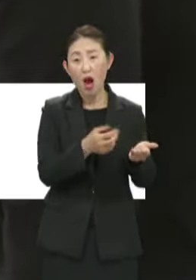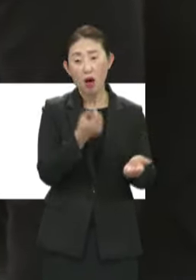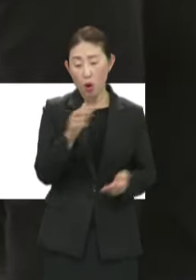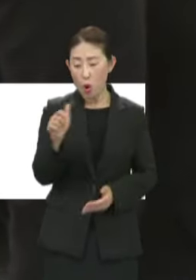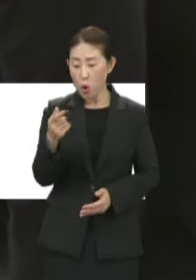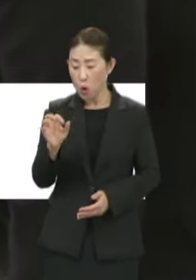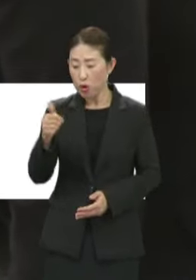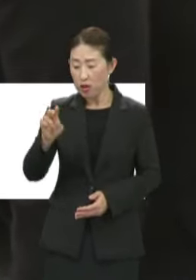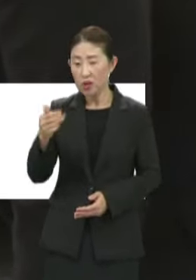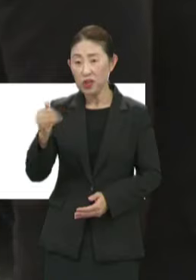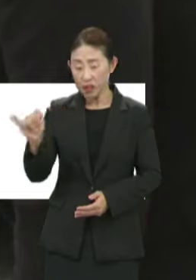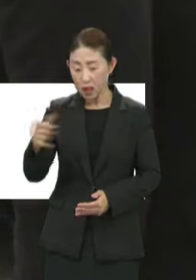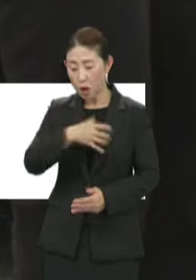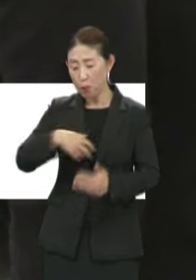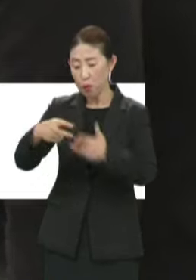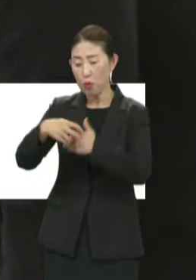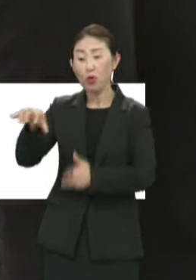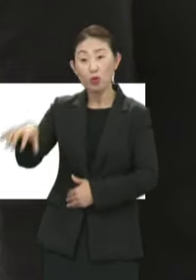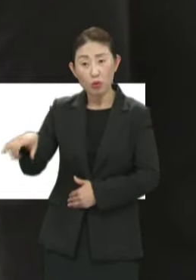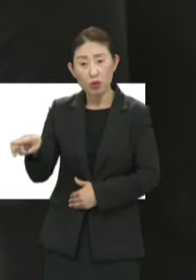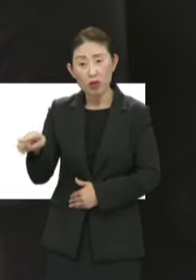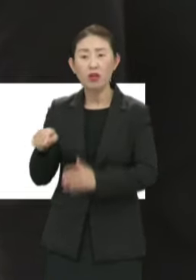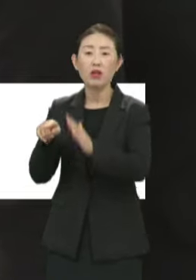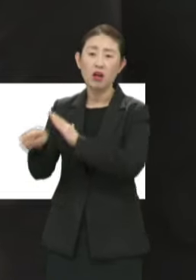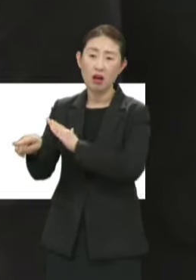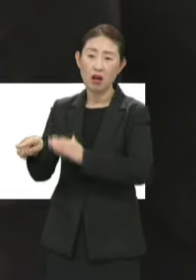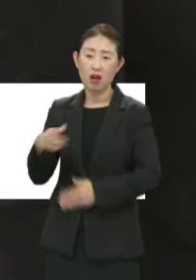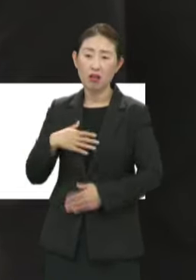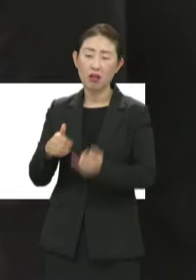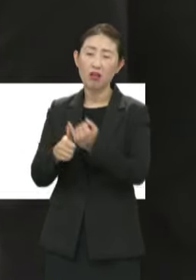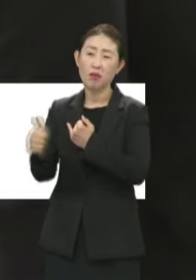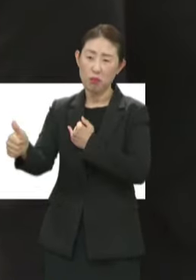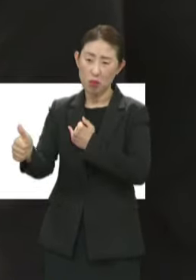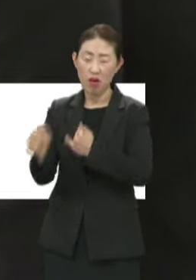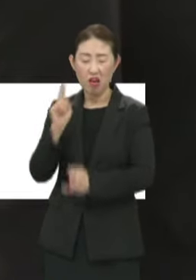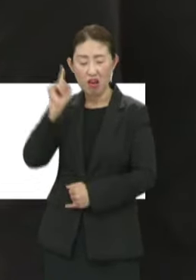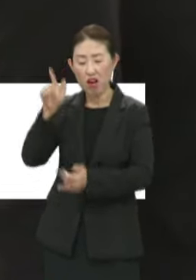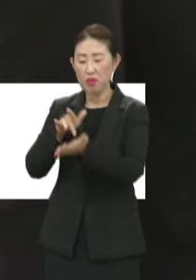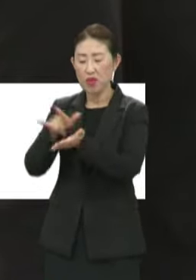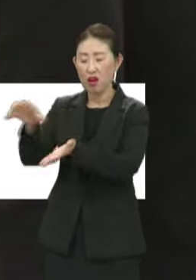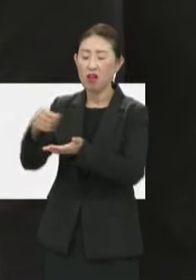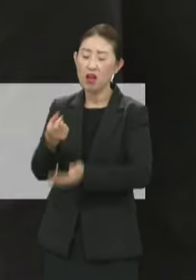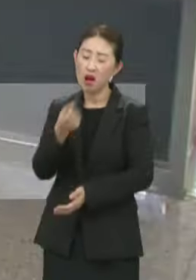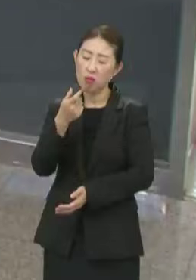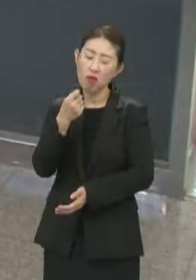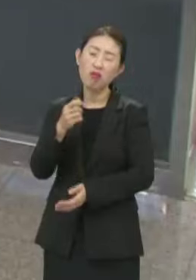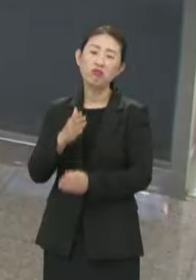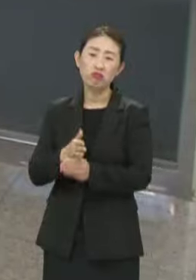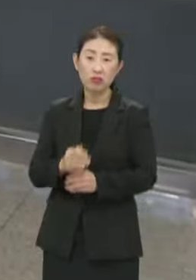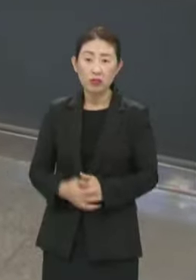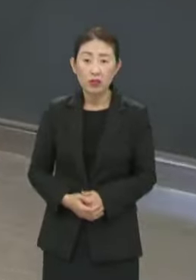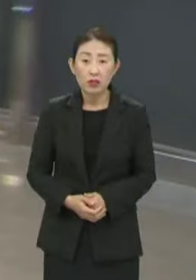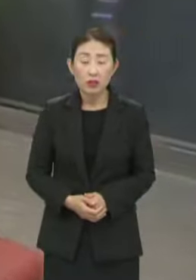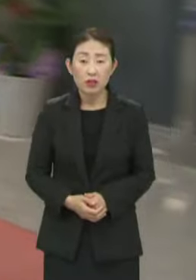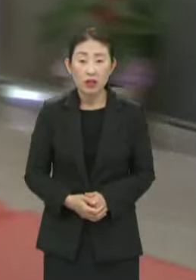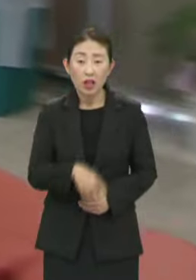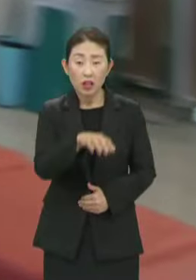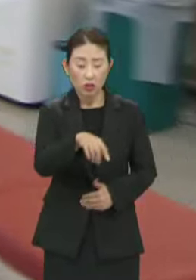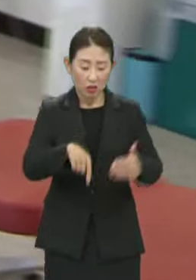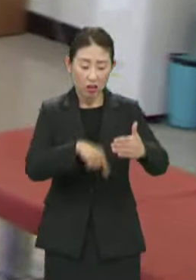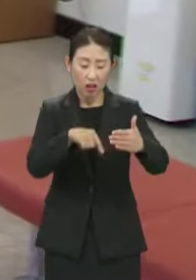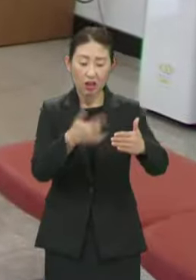또 있어요. 거기서는 우리 아저씨 혈압약 갖다 먹고 그래요. 하지만 이곳에서